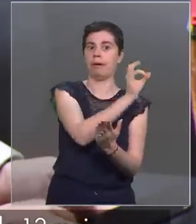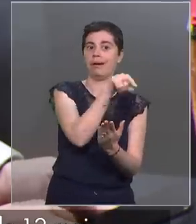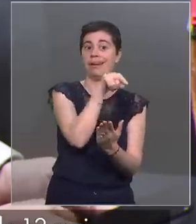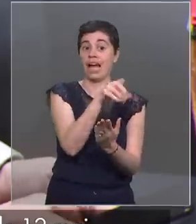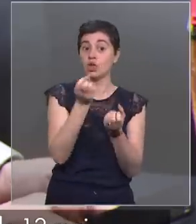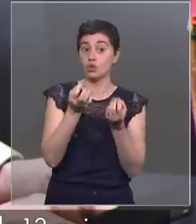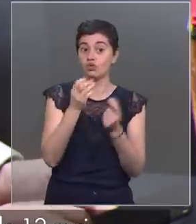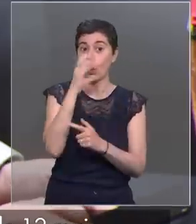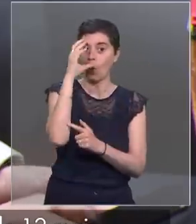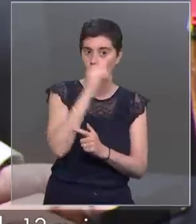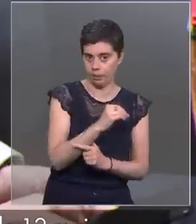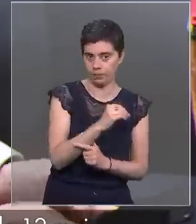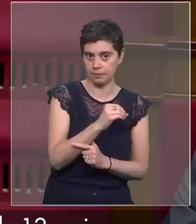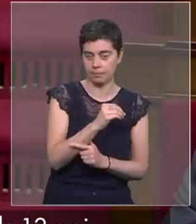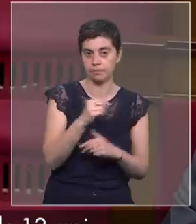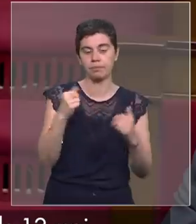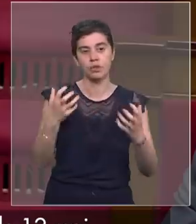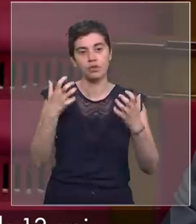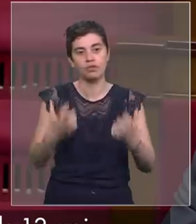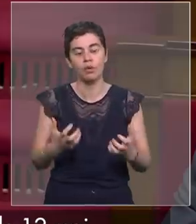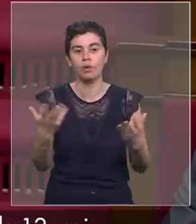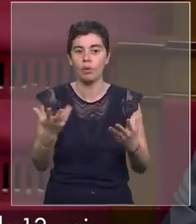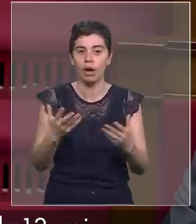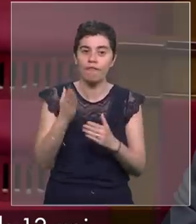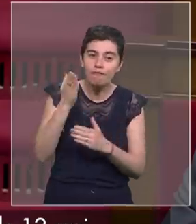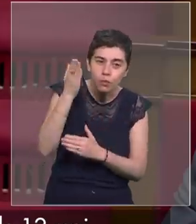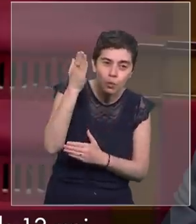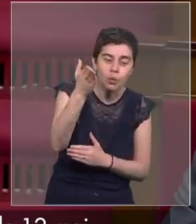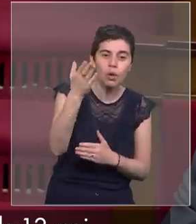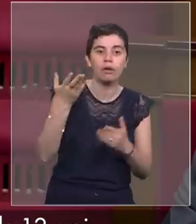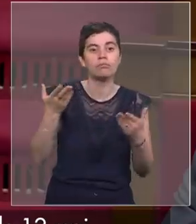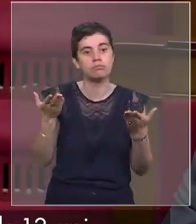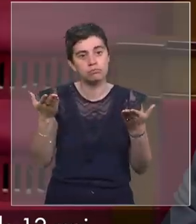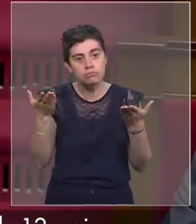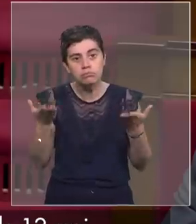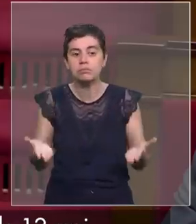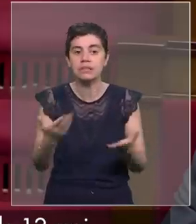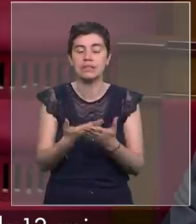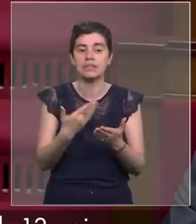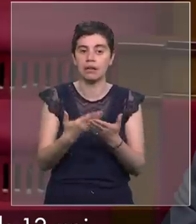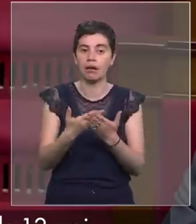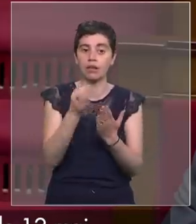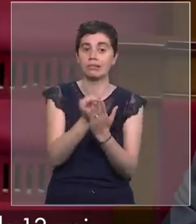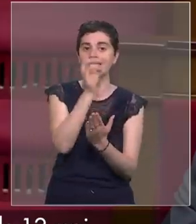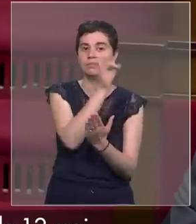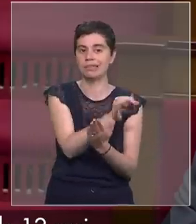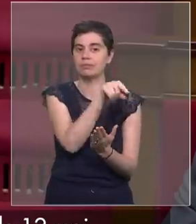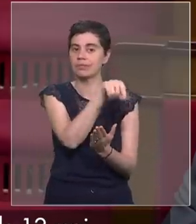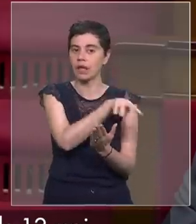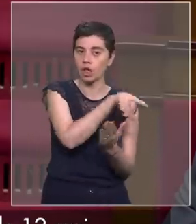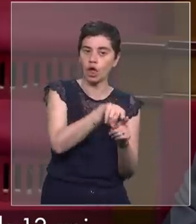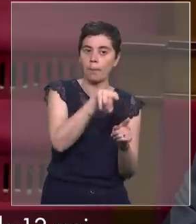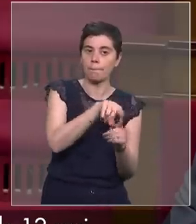à parfois oublier ici. Je souhaite que dans le futur, cette dimension ultramarine soit mieux